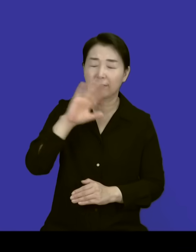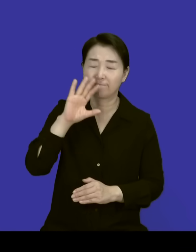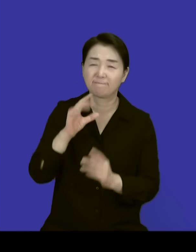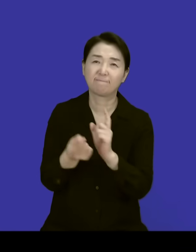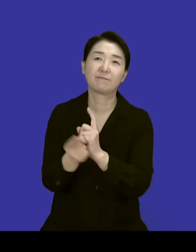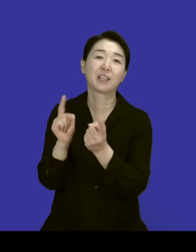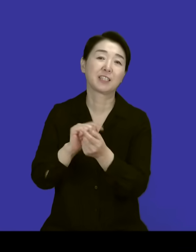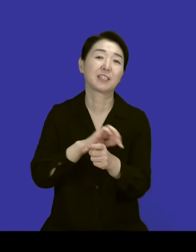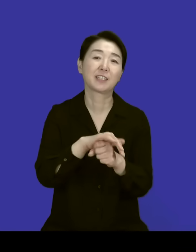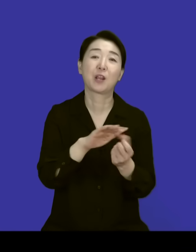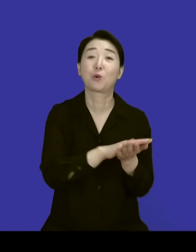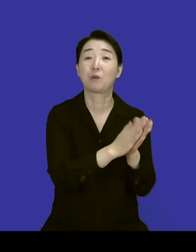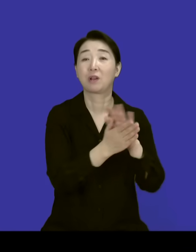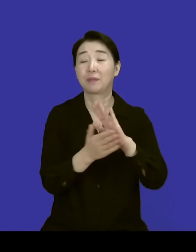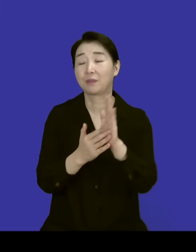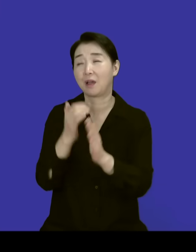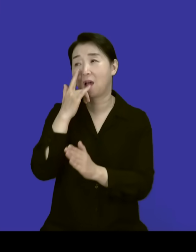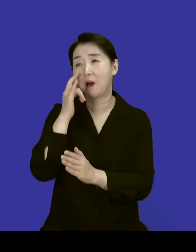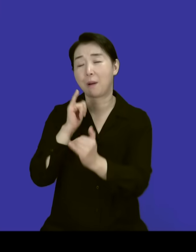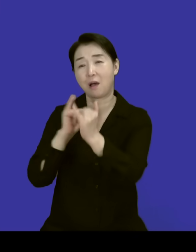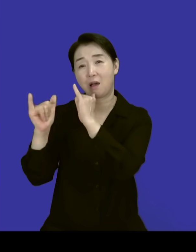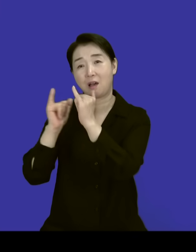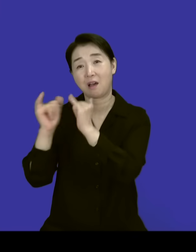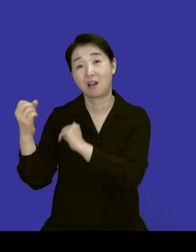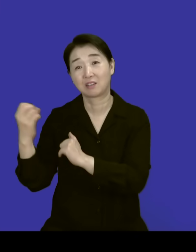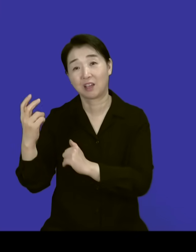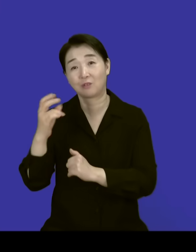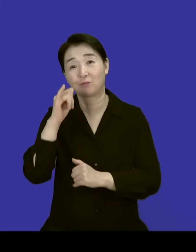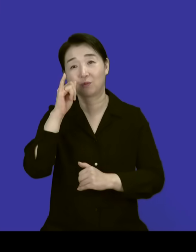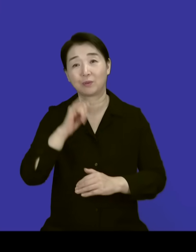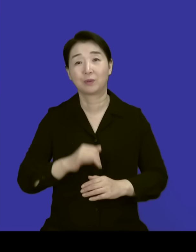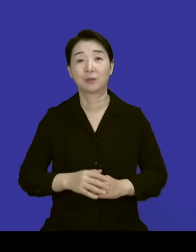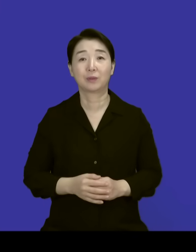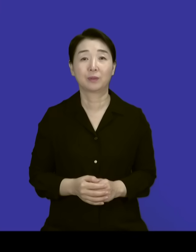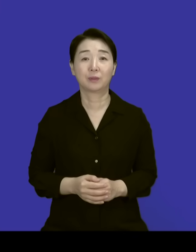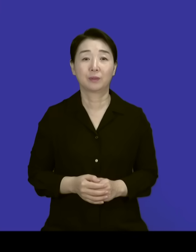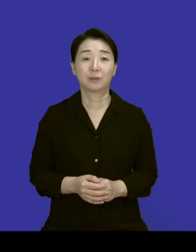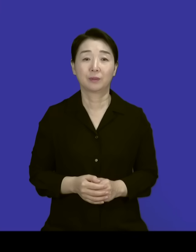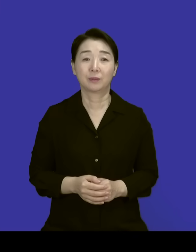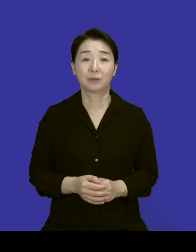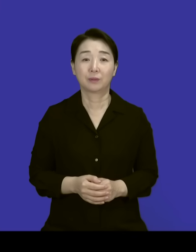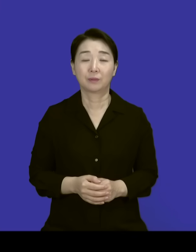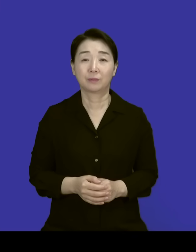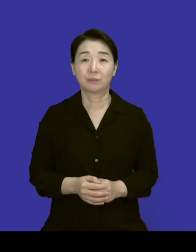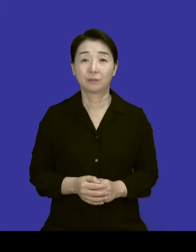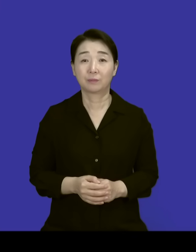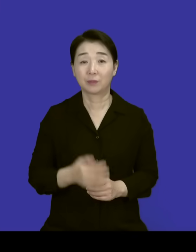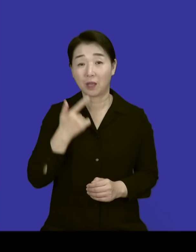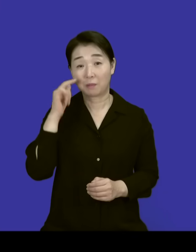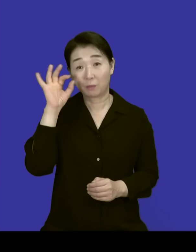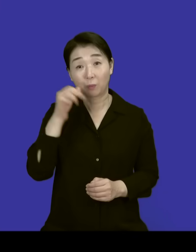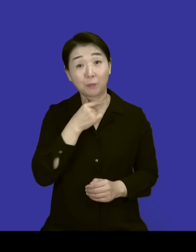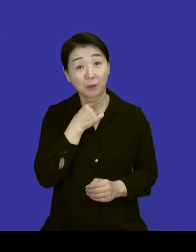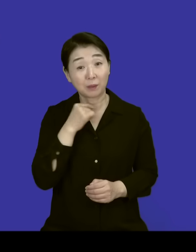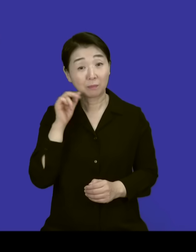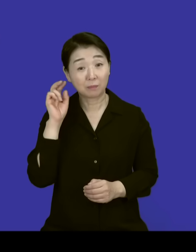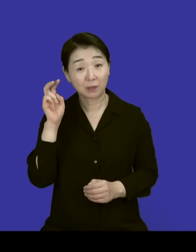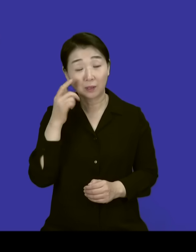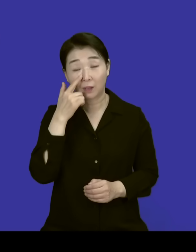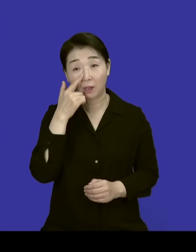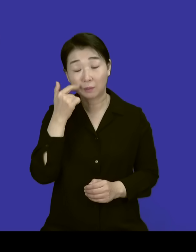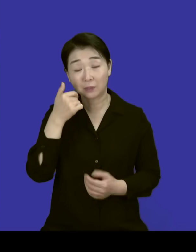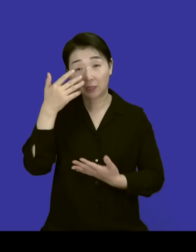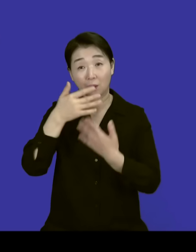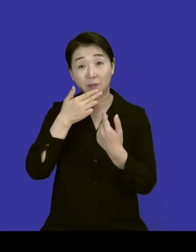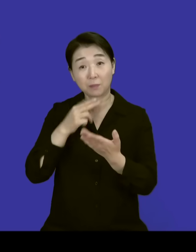그래서 아버지하고 전화 통화도 가끔 많이 하고 그랬어요. 예. 네. 그래요. 아버님 많이 보고 싶을 텐데 혹시 아버지에게